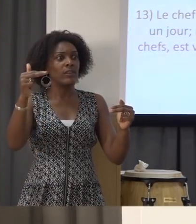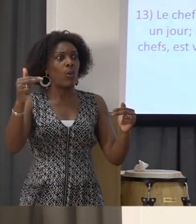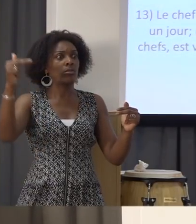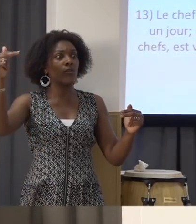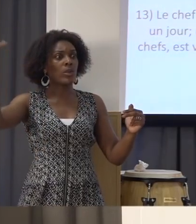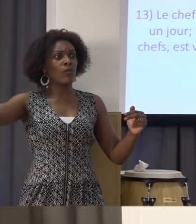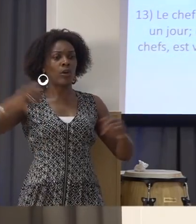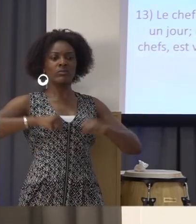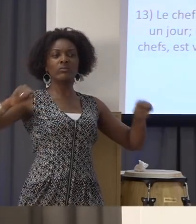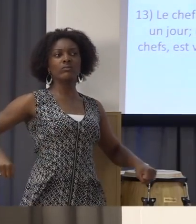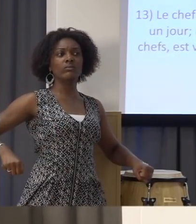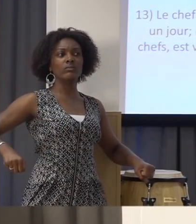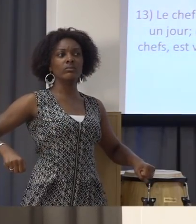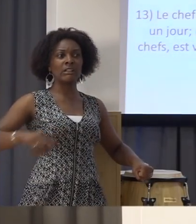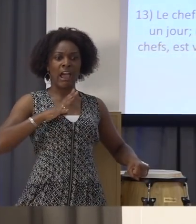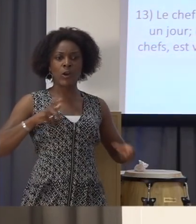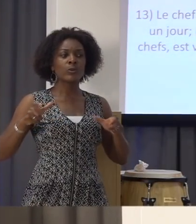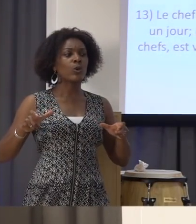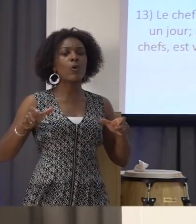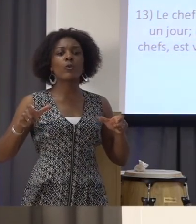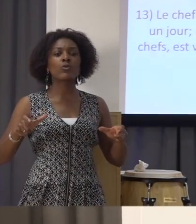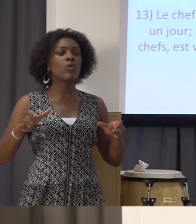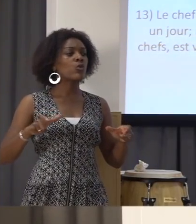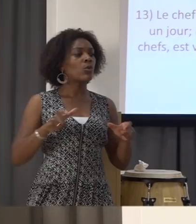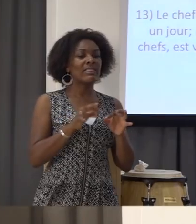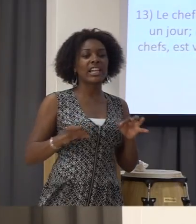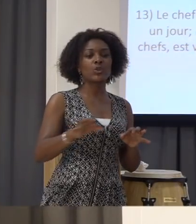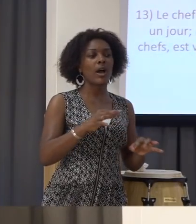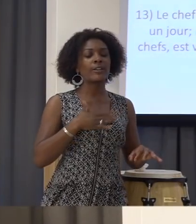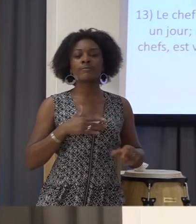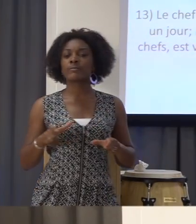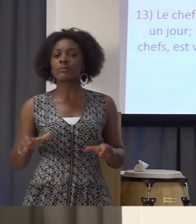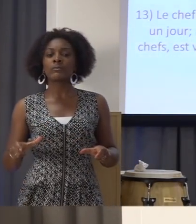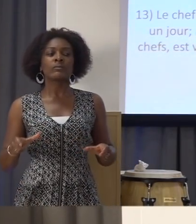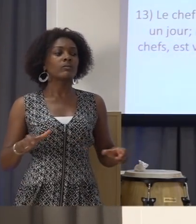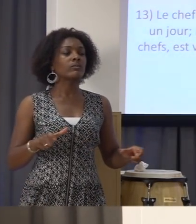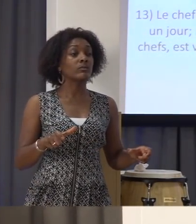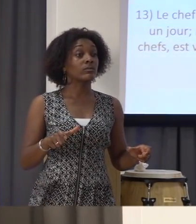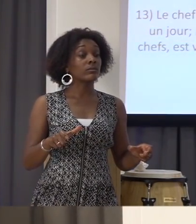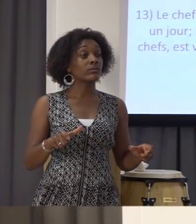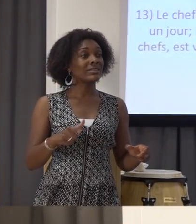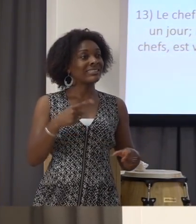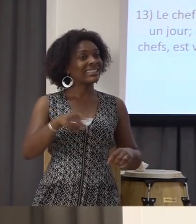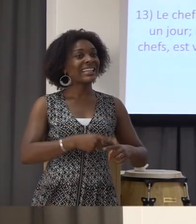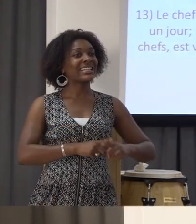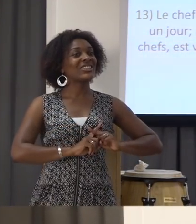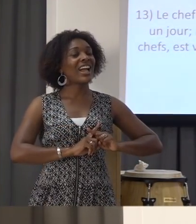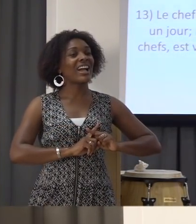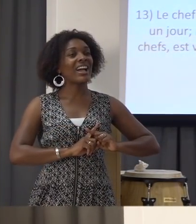dominent, qui contrôlent les territoires. Et avant que le chrétien se